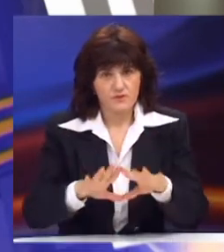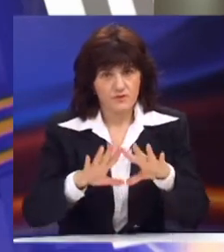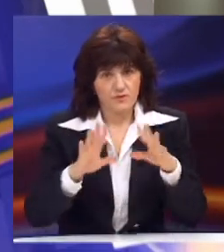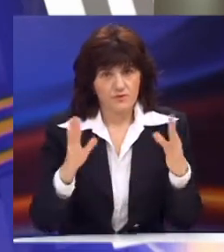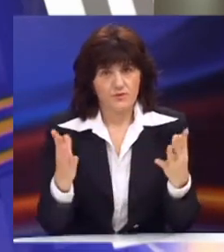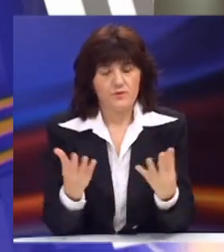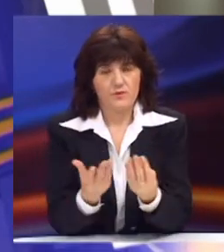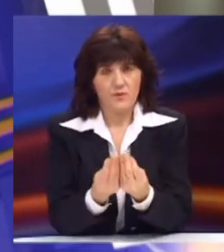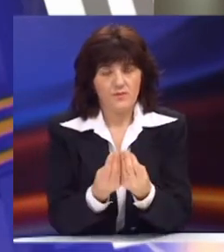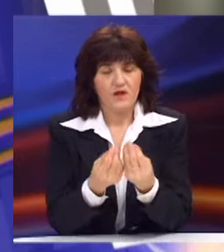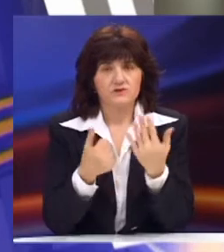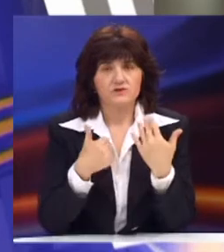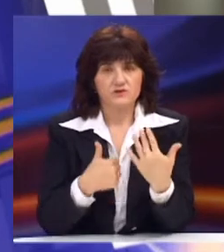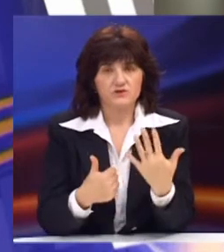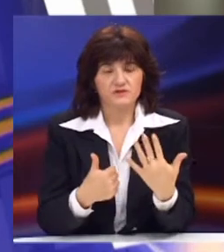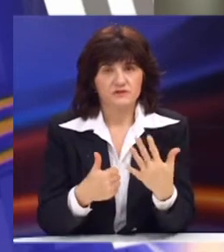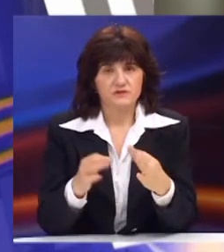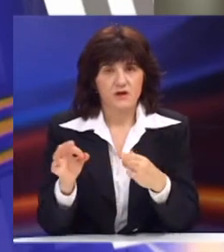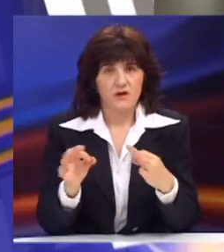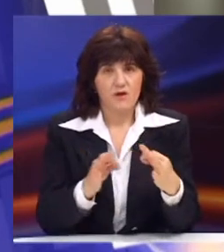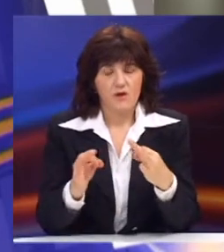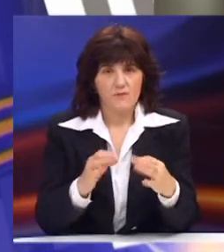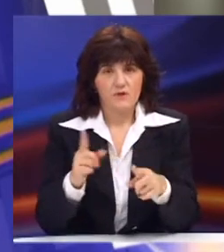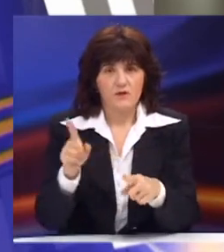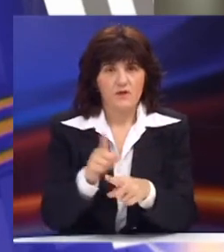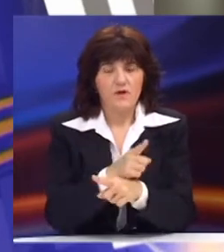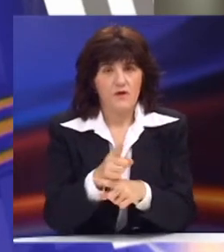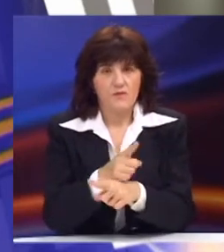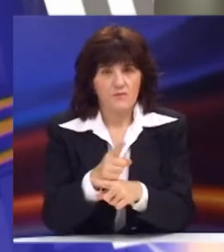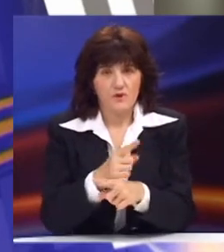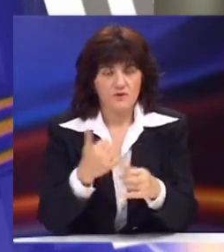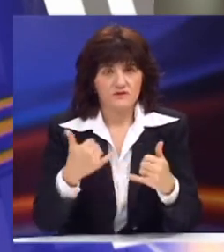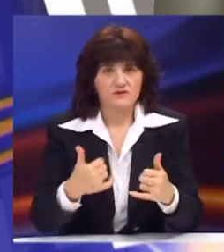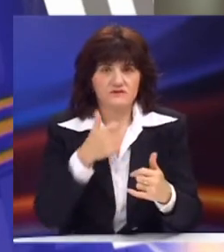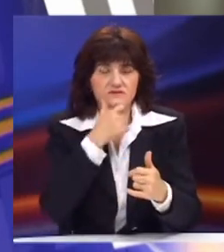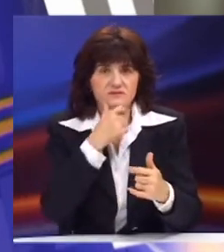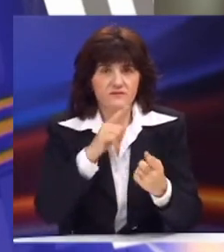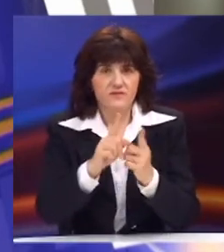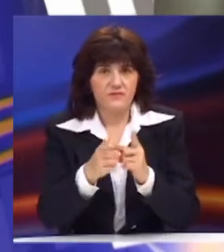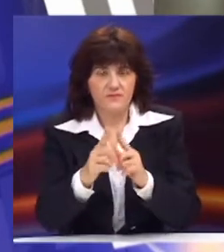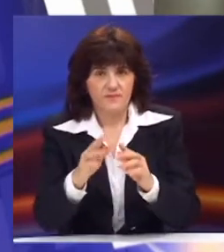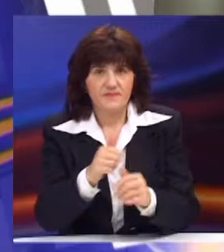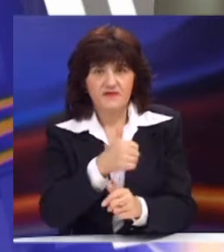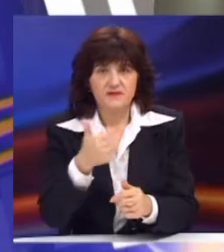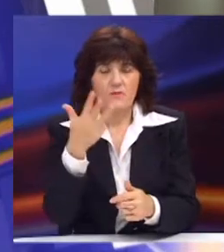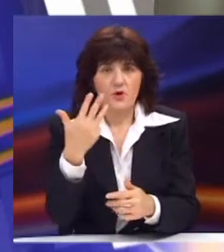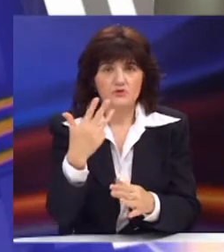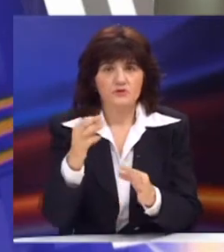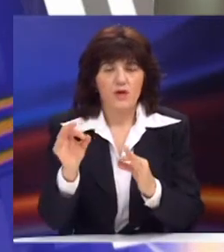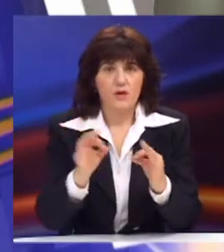u ukupnom plasmanu 60% ide na sanaciju postojećih krovova i